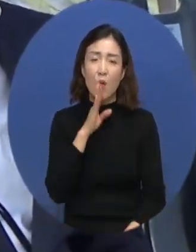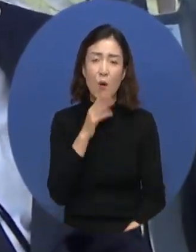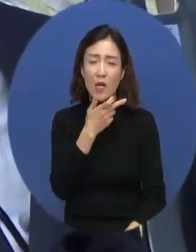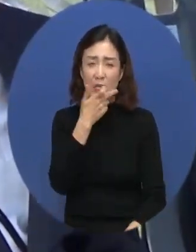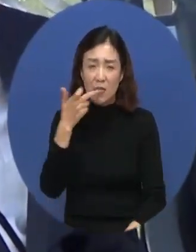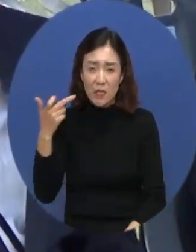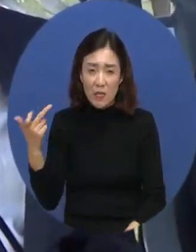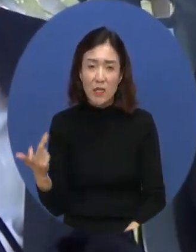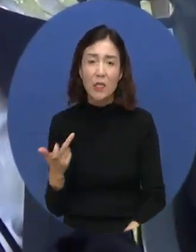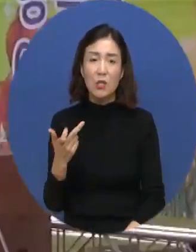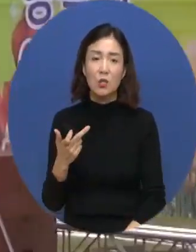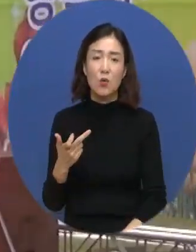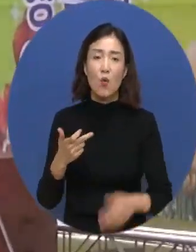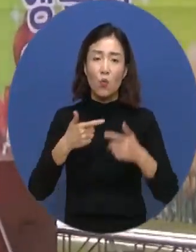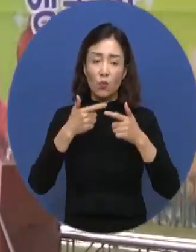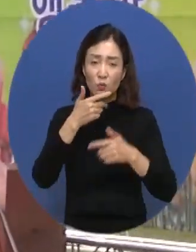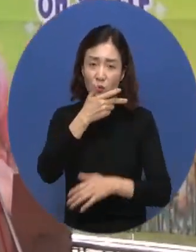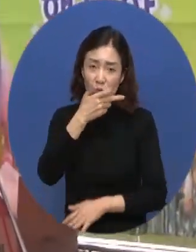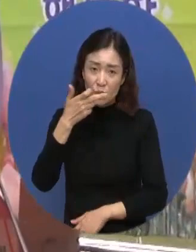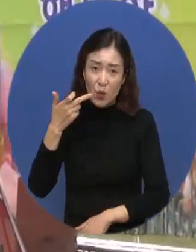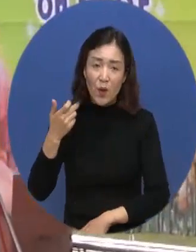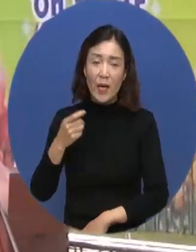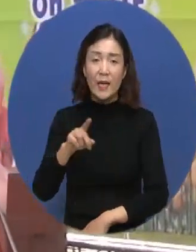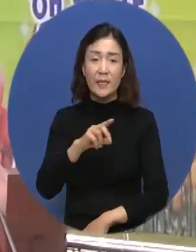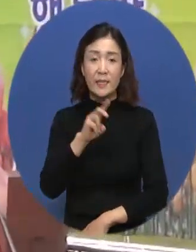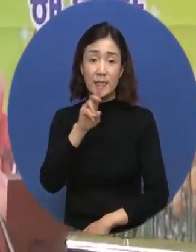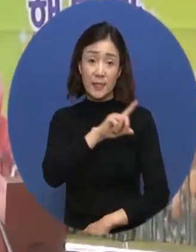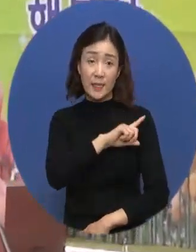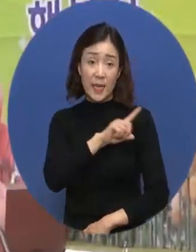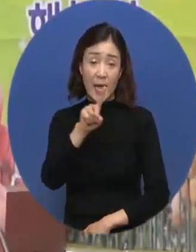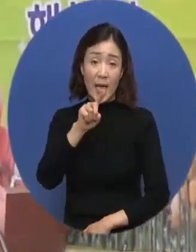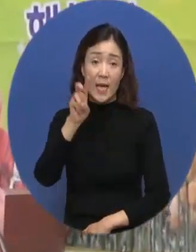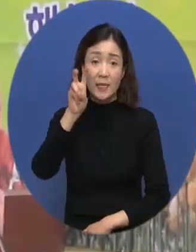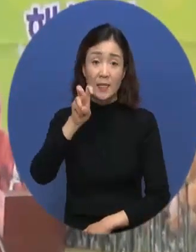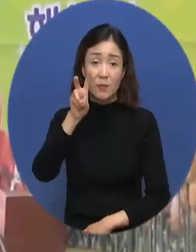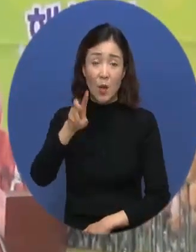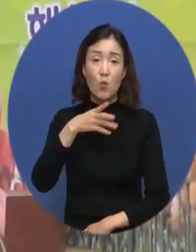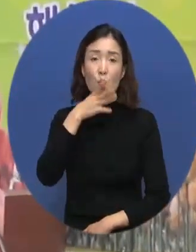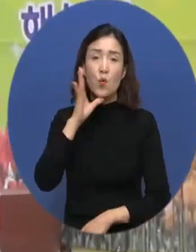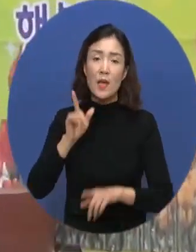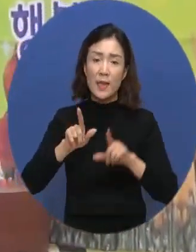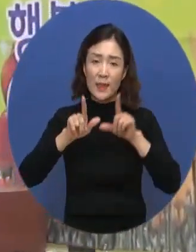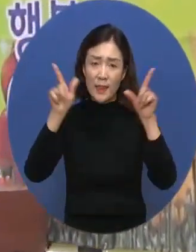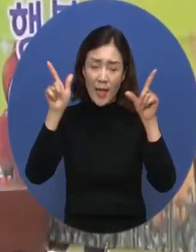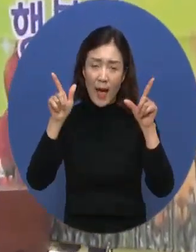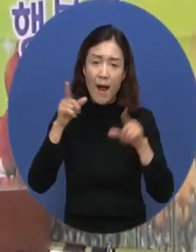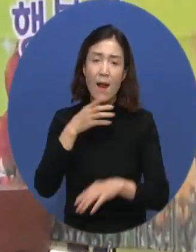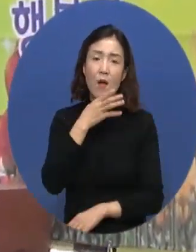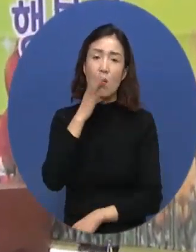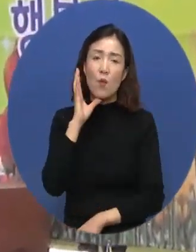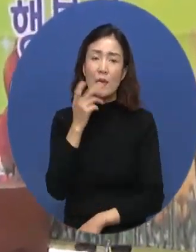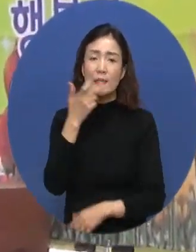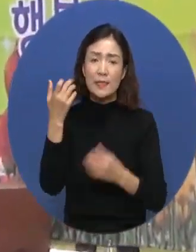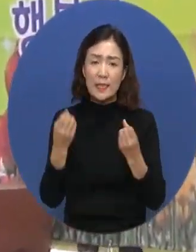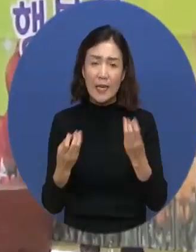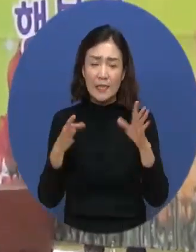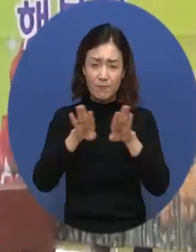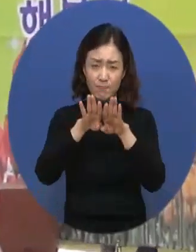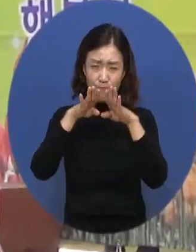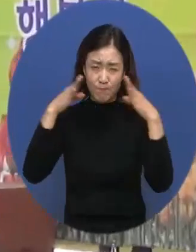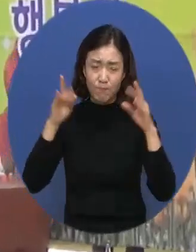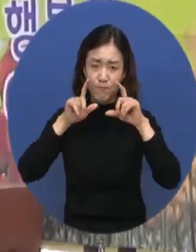경로잔치가 벌어졌는데요. 제22회 노인의 날 경로 큰 잔치 개회를